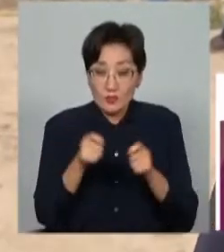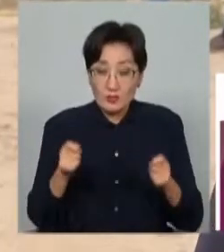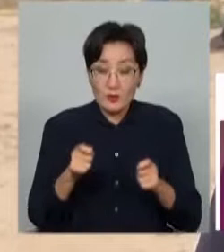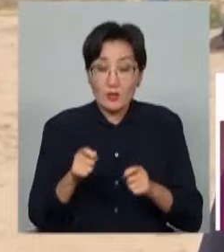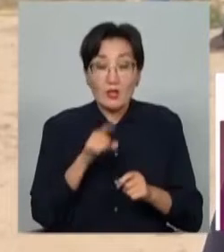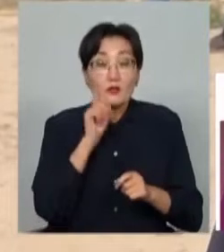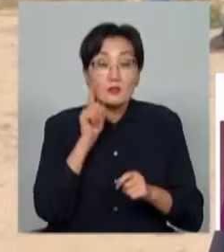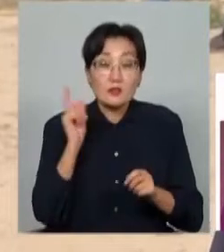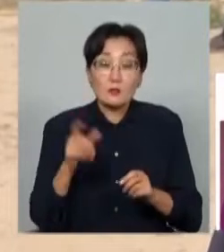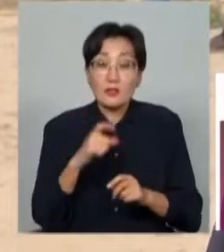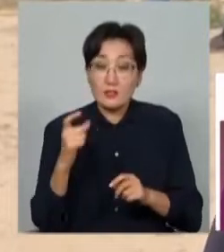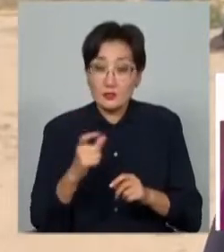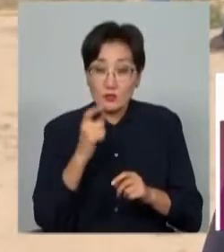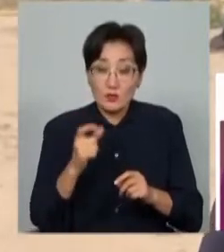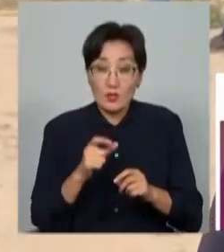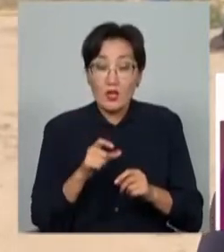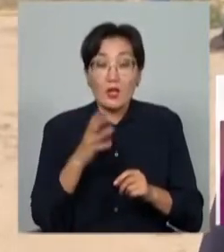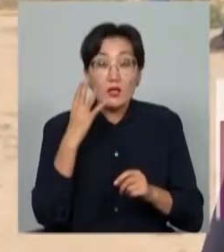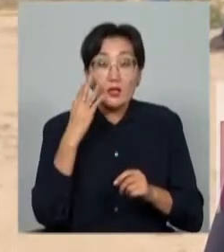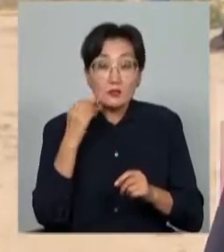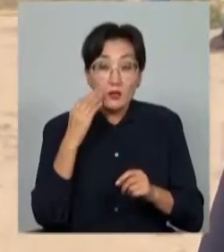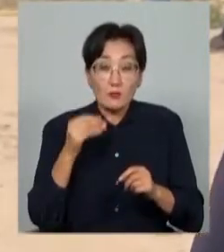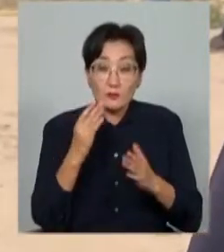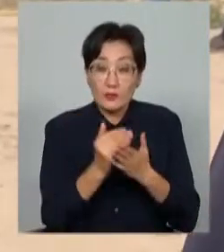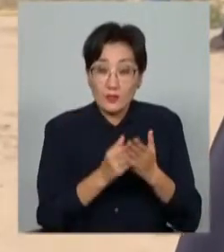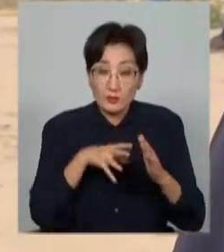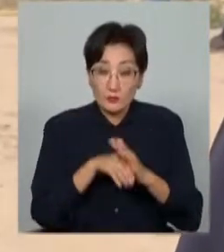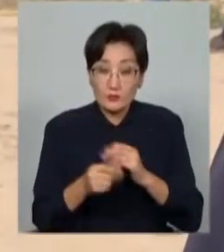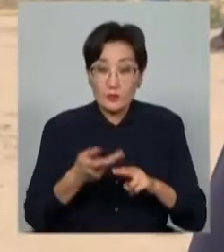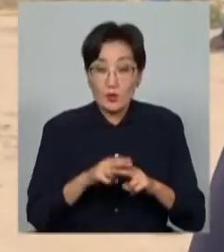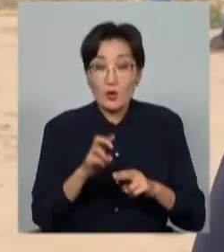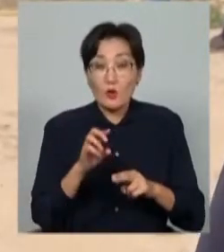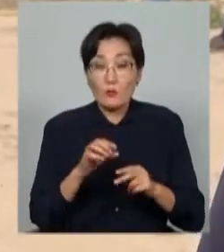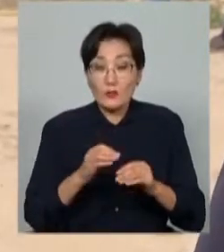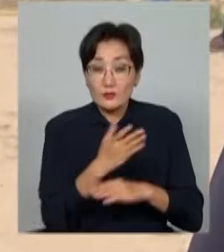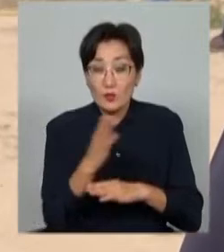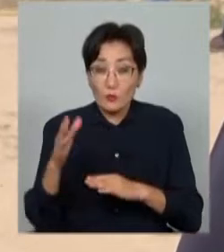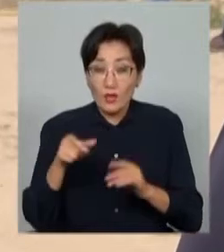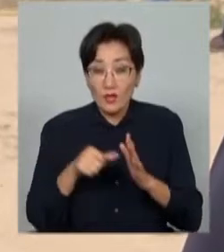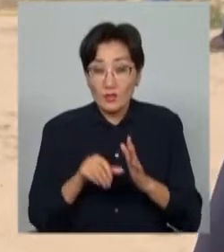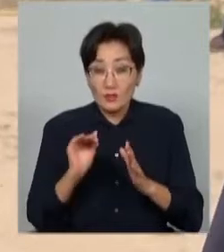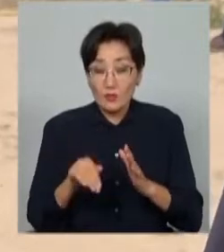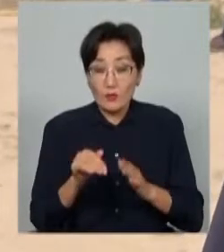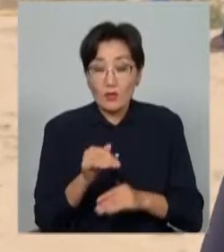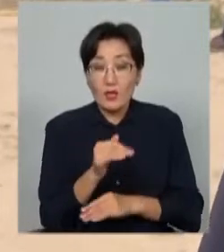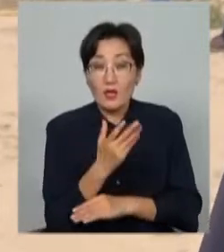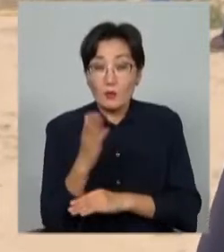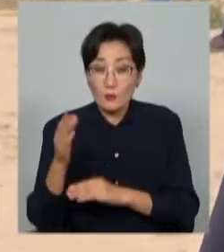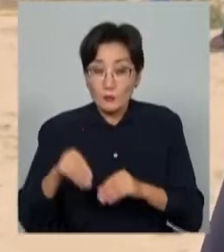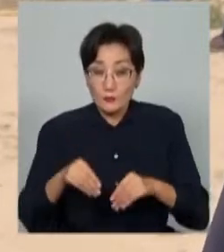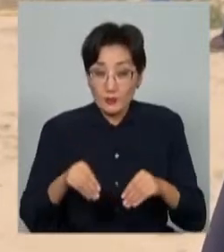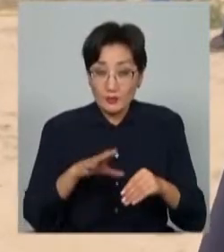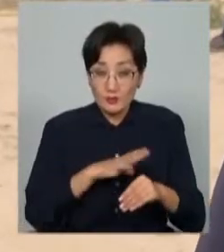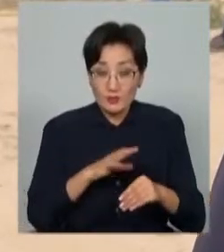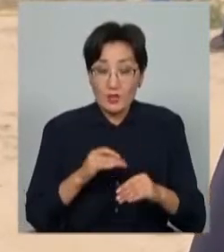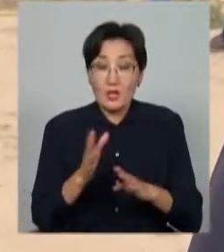жасыл экономика басқармасының жасыл Алматы бағдарламасы аясында осы Сосновый борда 6000 осы сосна отырғызылған, және